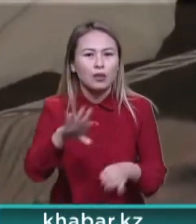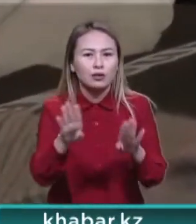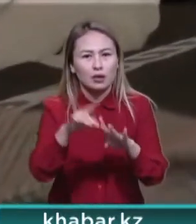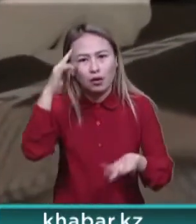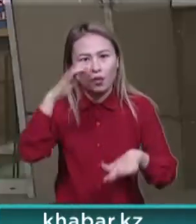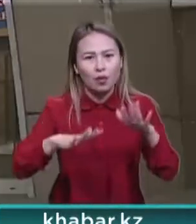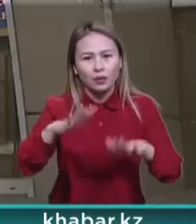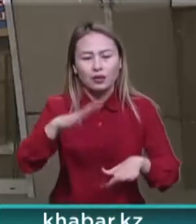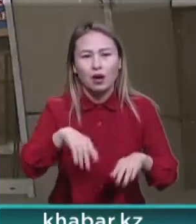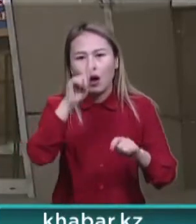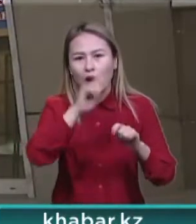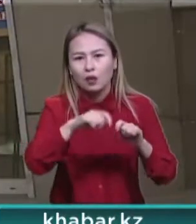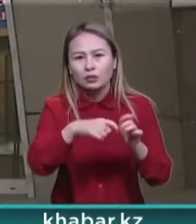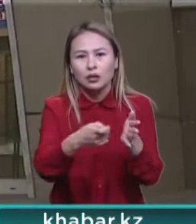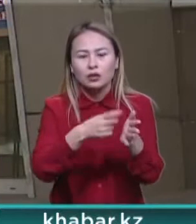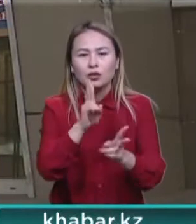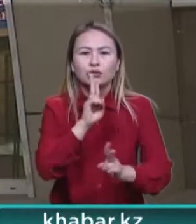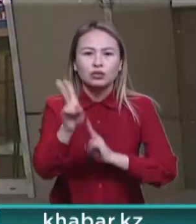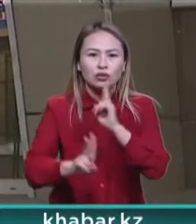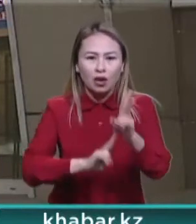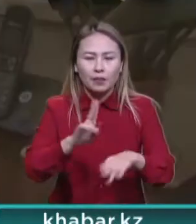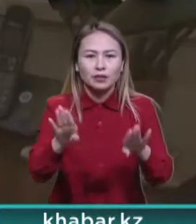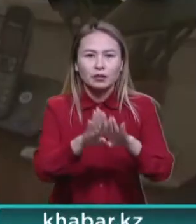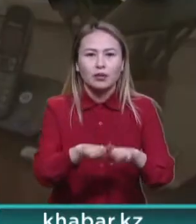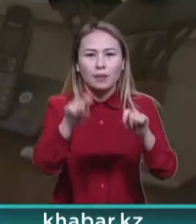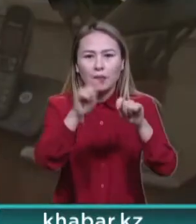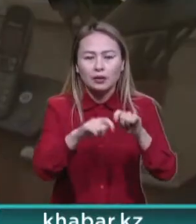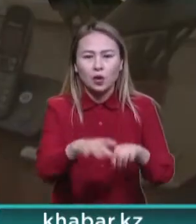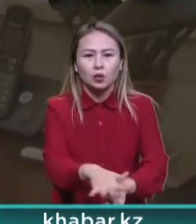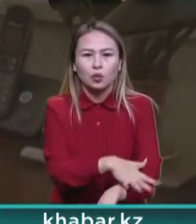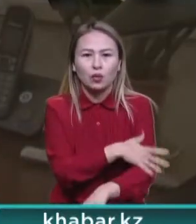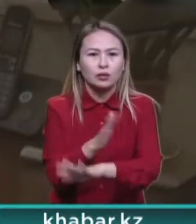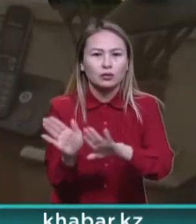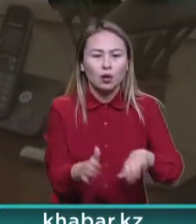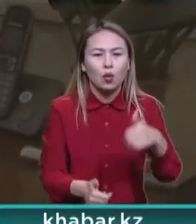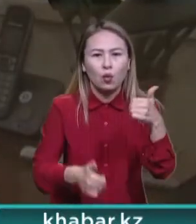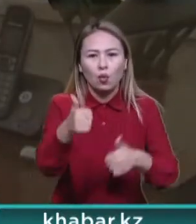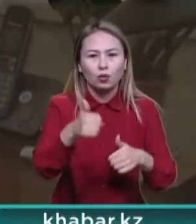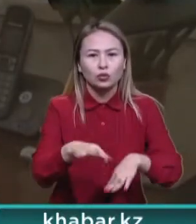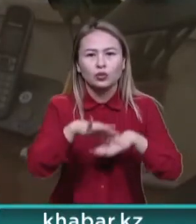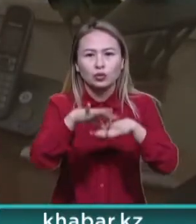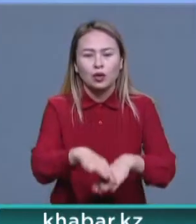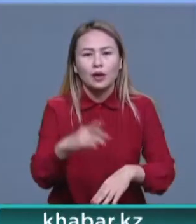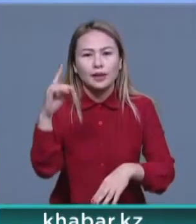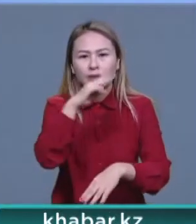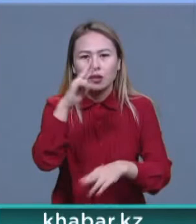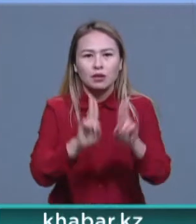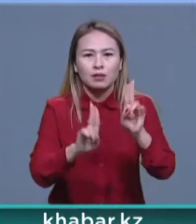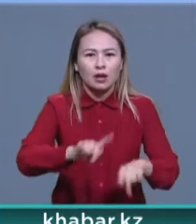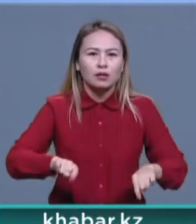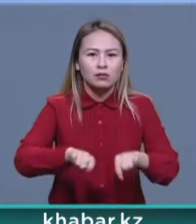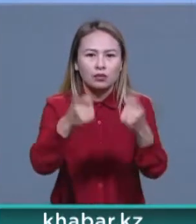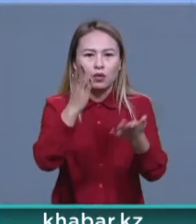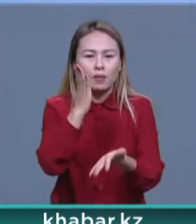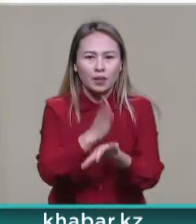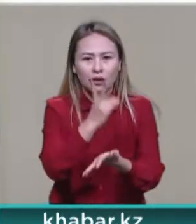күмәнденіп ішкі аудит департаментіне шағым түсіреді. Құзырлы орган ұзақ тексеруден соң конкурсты өткізу кезінде кейбір ережелердің